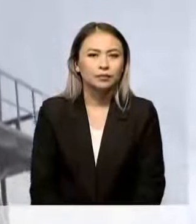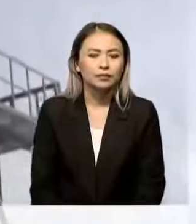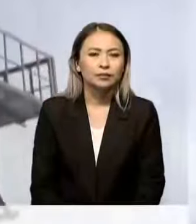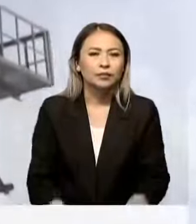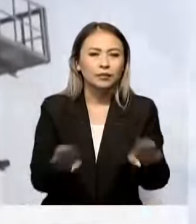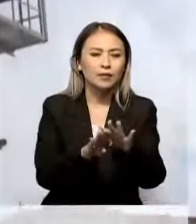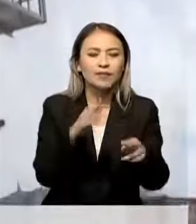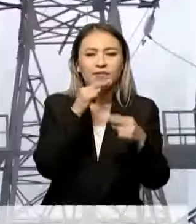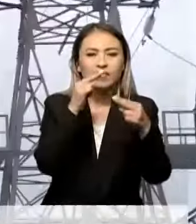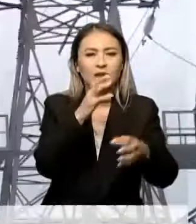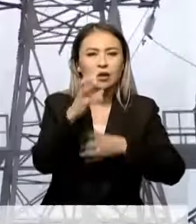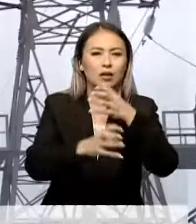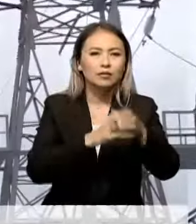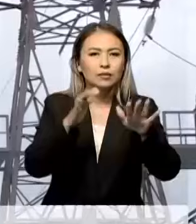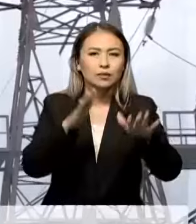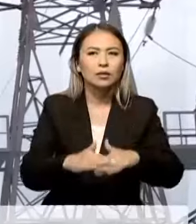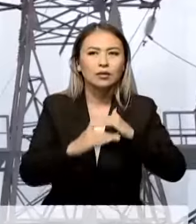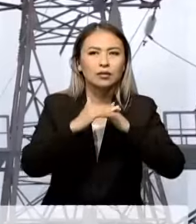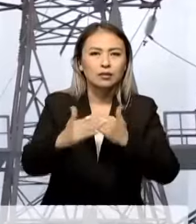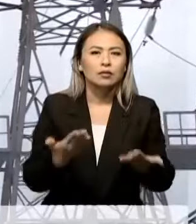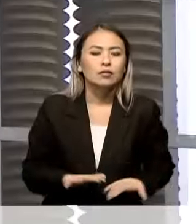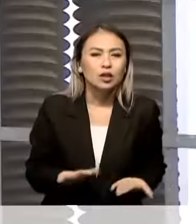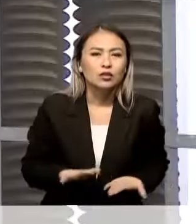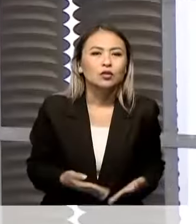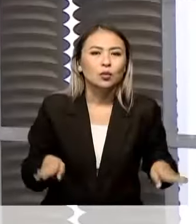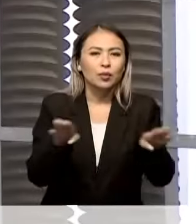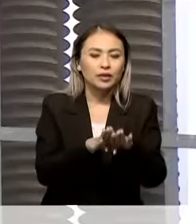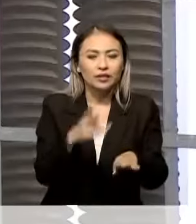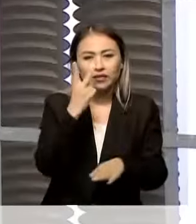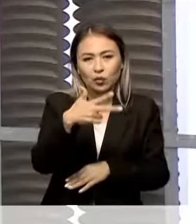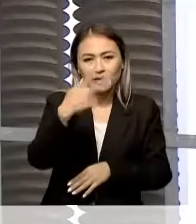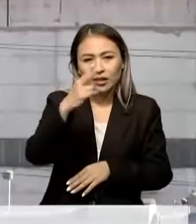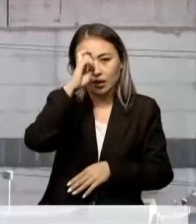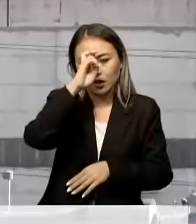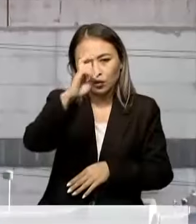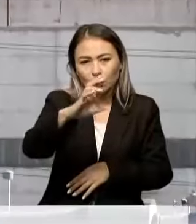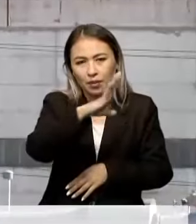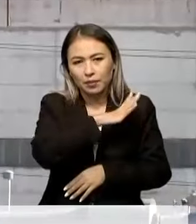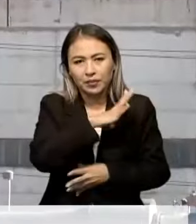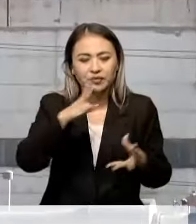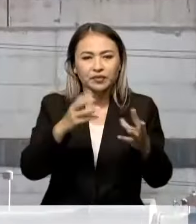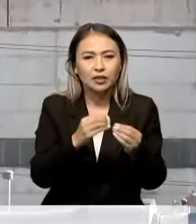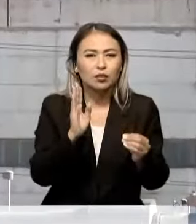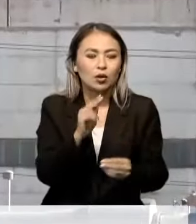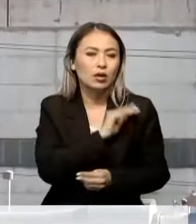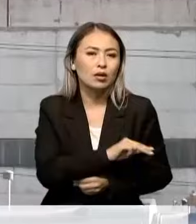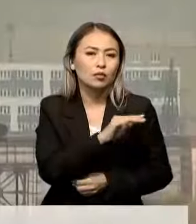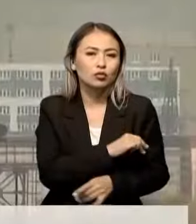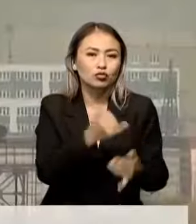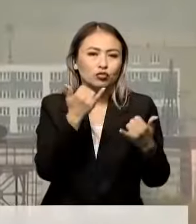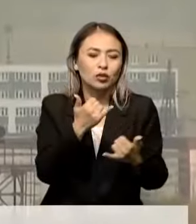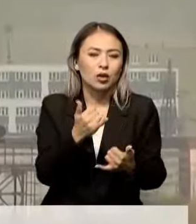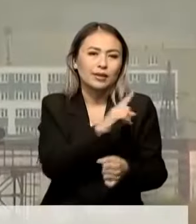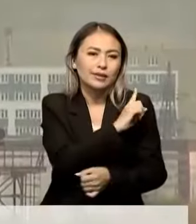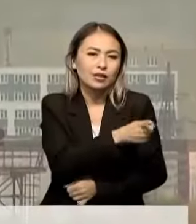Әлем назары атом энергетикасында. Ашық деректерге сәйкес 32 елде 415 атом электр станциясы жұмыс істейді. Олардың жалпы